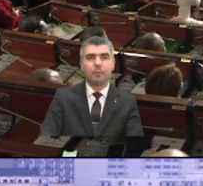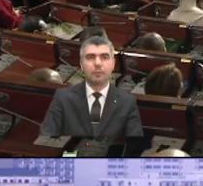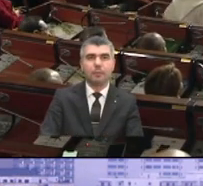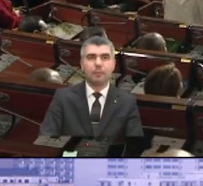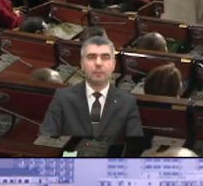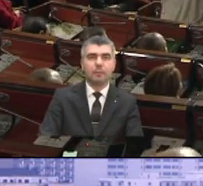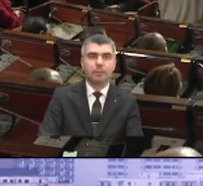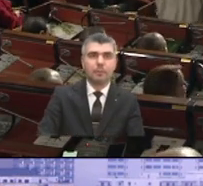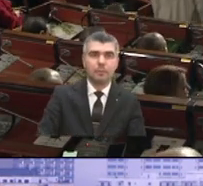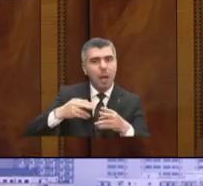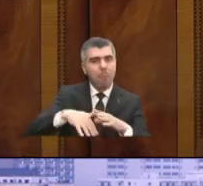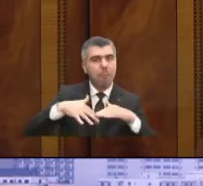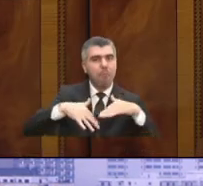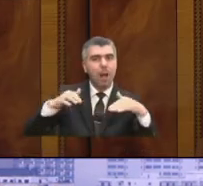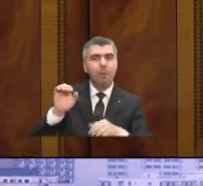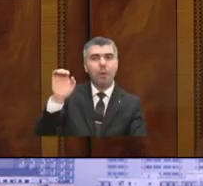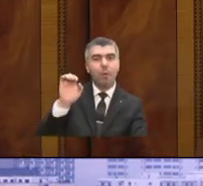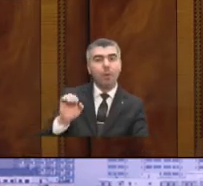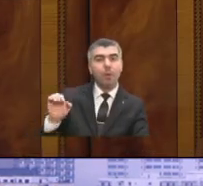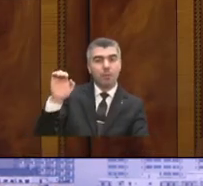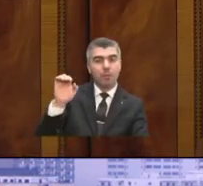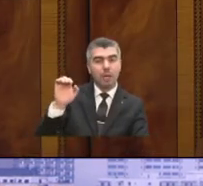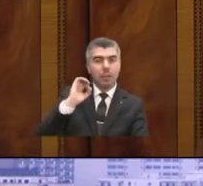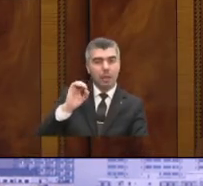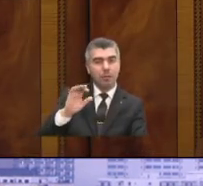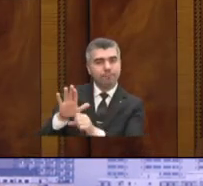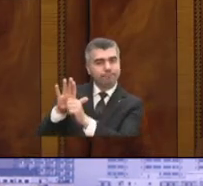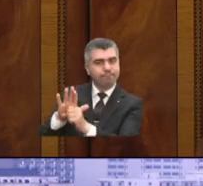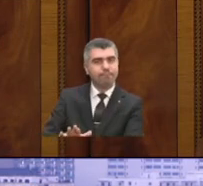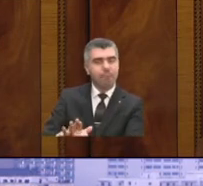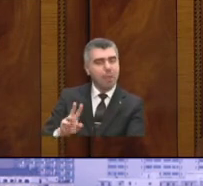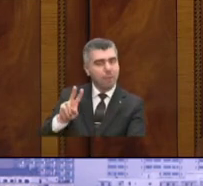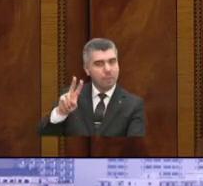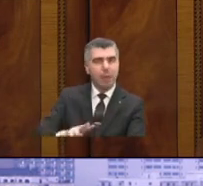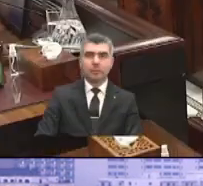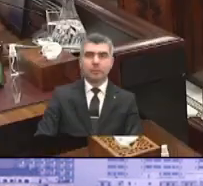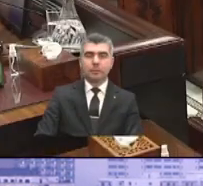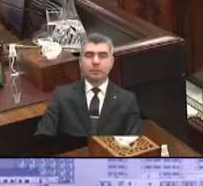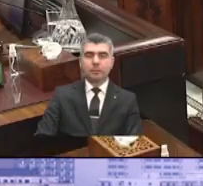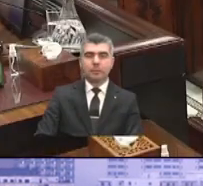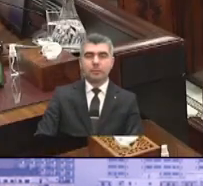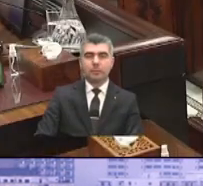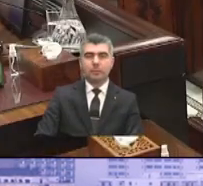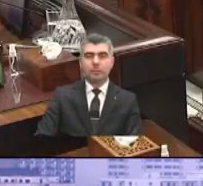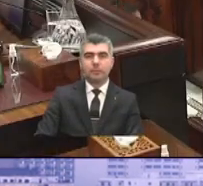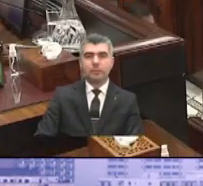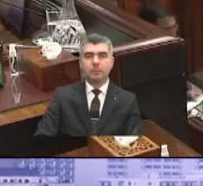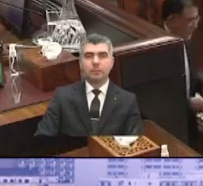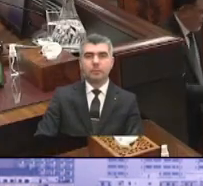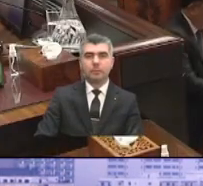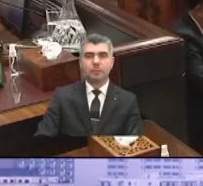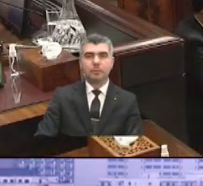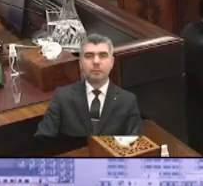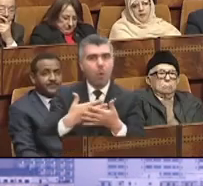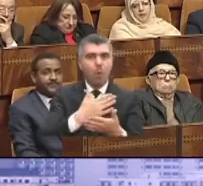وهنا تنشوفوا بان الا كنا نتكلمو على الدوله الاجتماعيه احدى مفرداتها الاساسيه هو الحفاظ على الطبقه